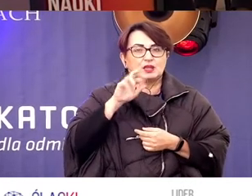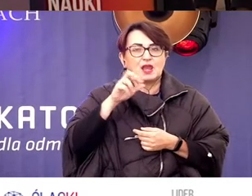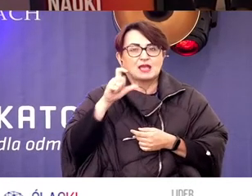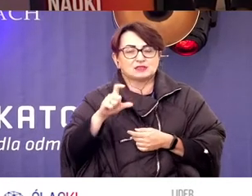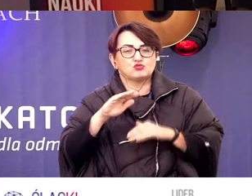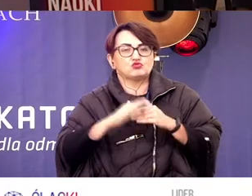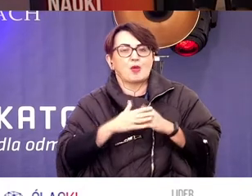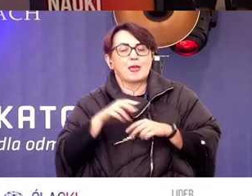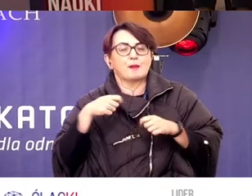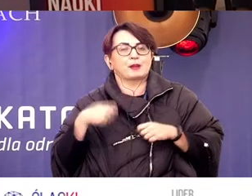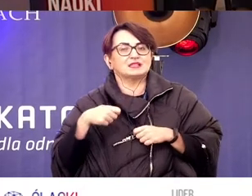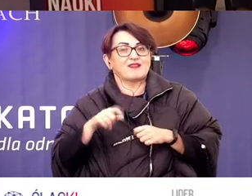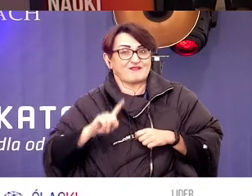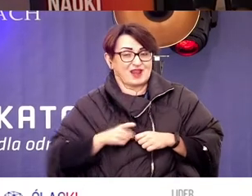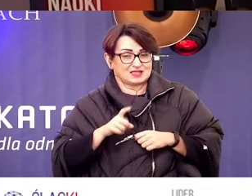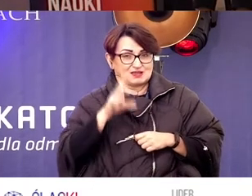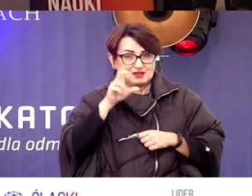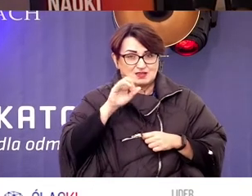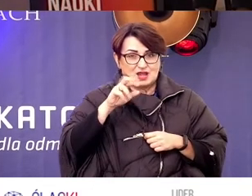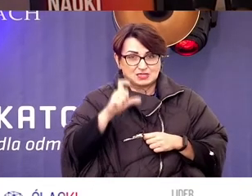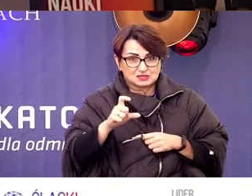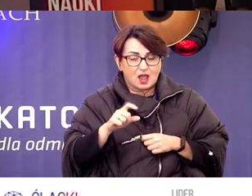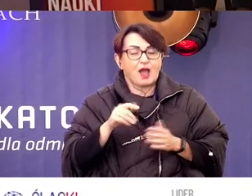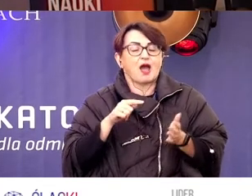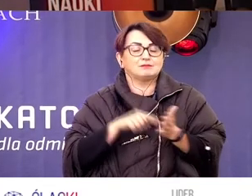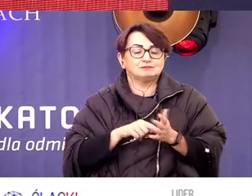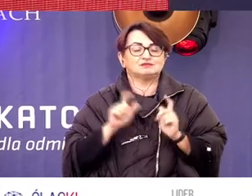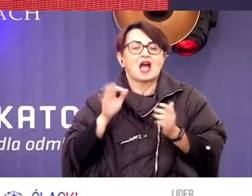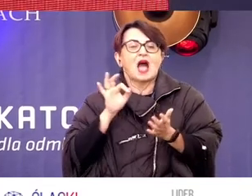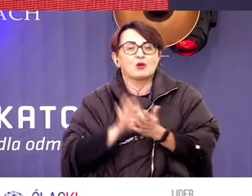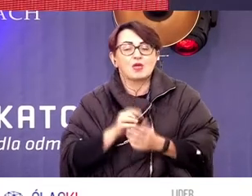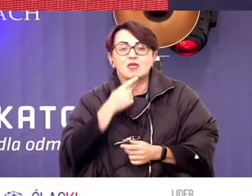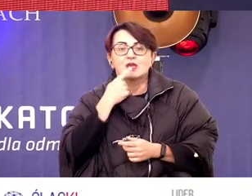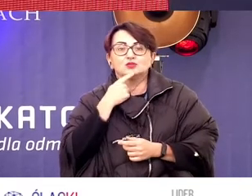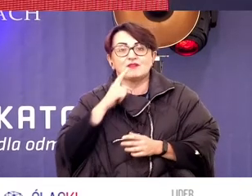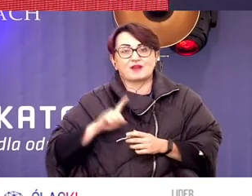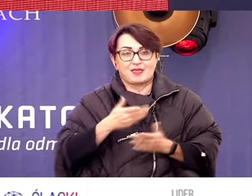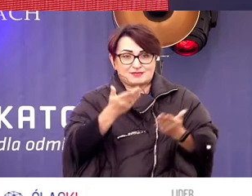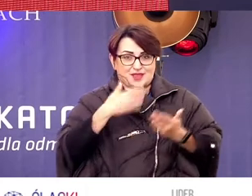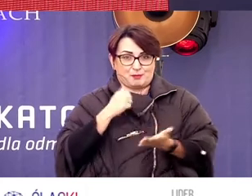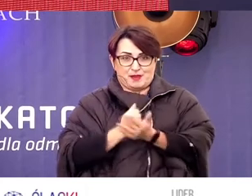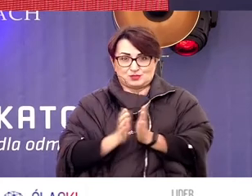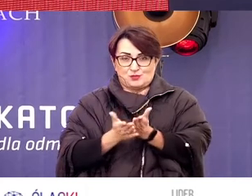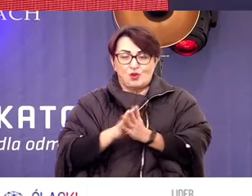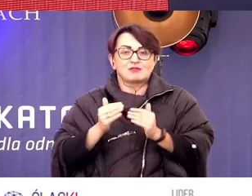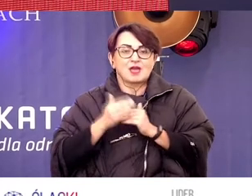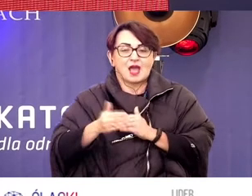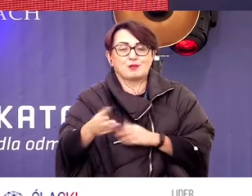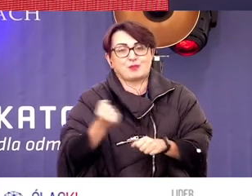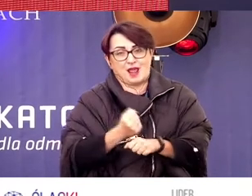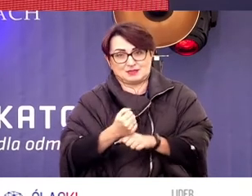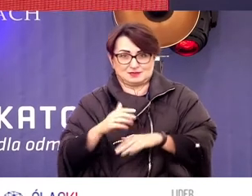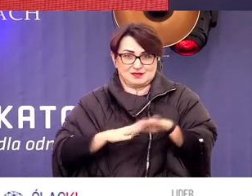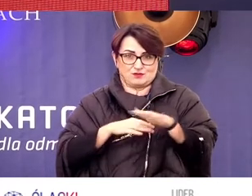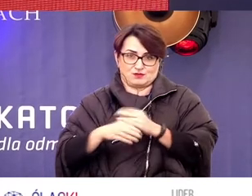żony prezydenta Francji. I nawet w zasadzie tak się wydarzyło, że język francuski dał mi paszport do dalszej pracy, dalszej mojej